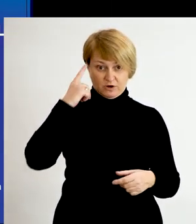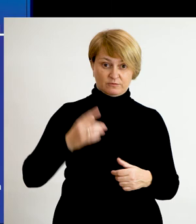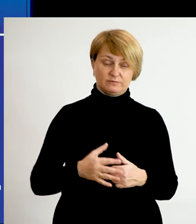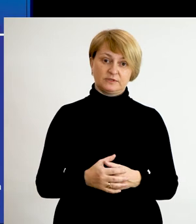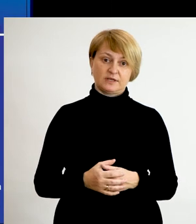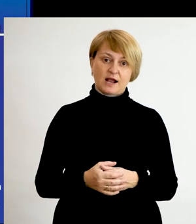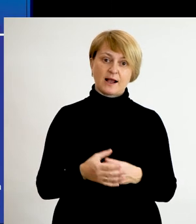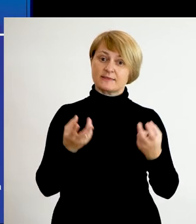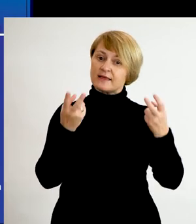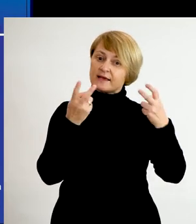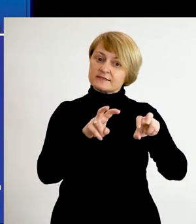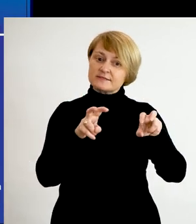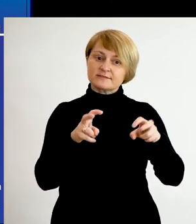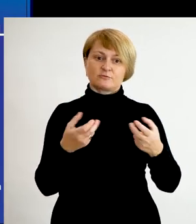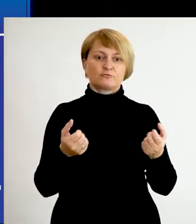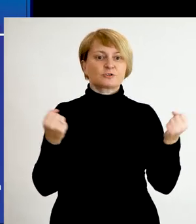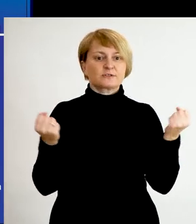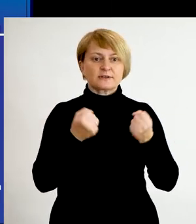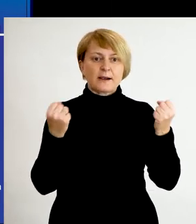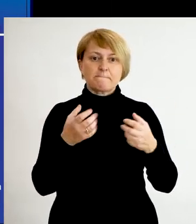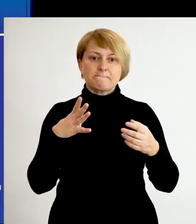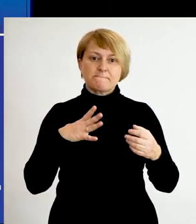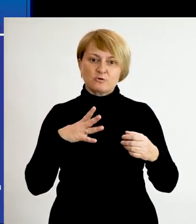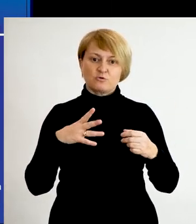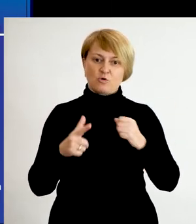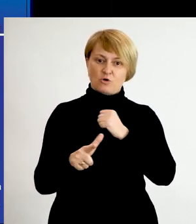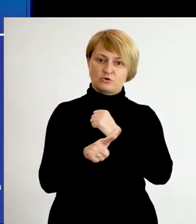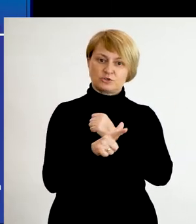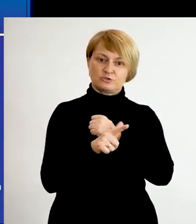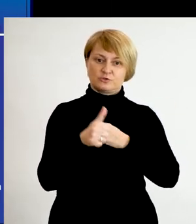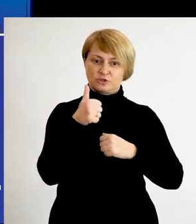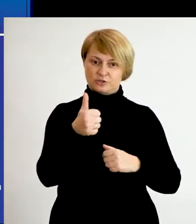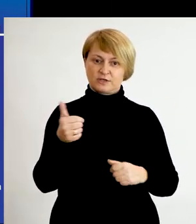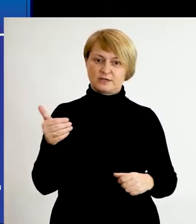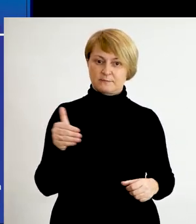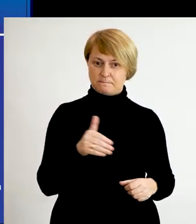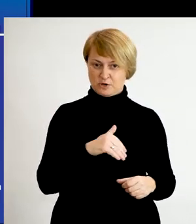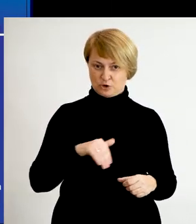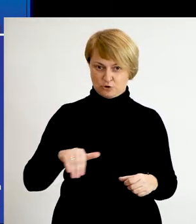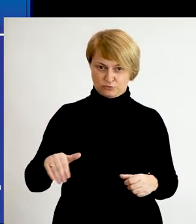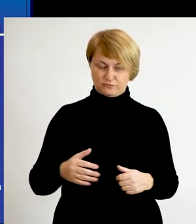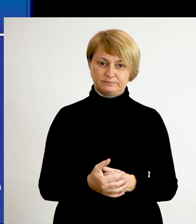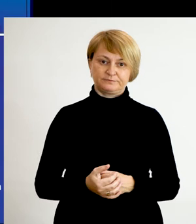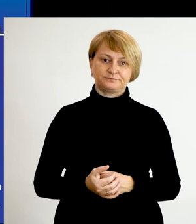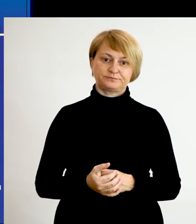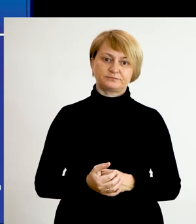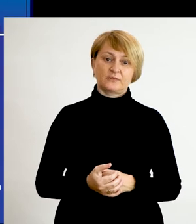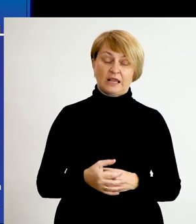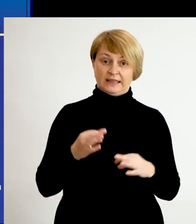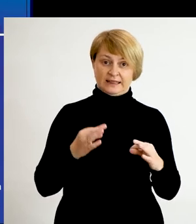Przypomnę, że na inwestycje wydawaliśmy 71 000 000, więc jest to kwota